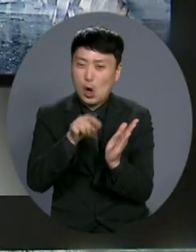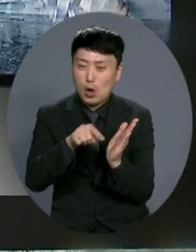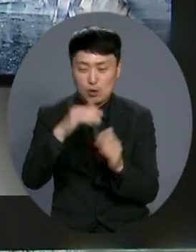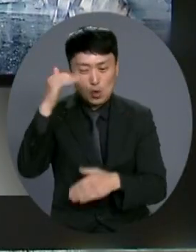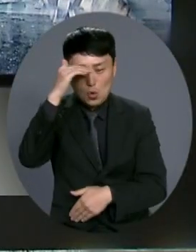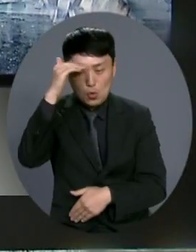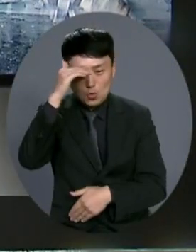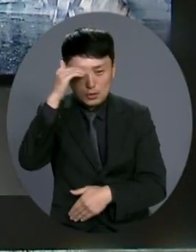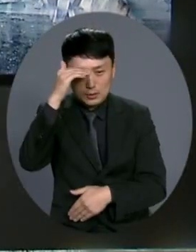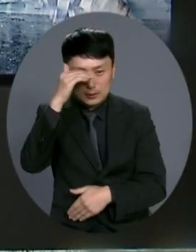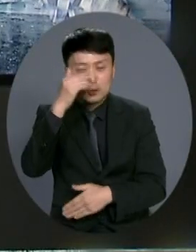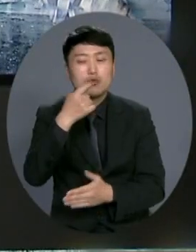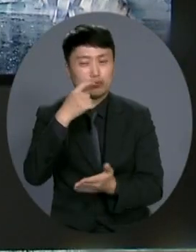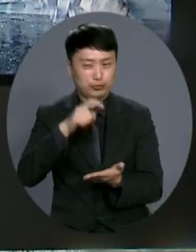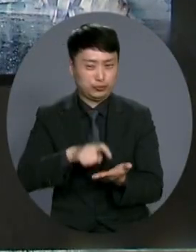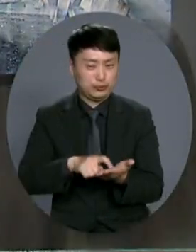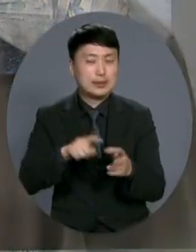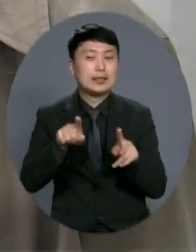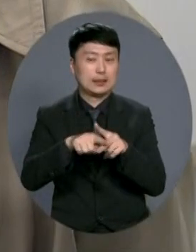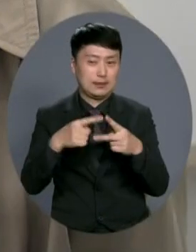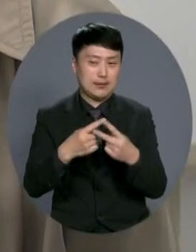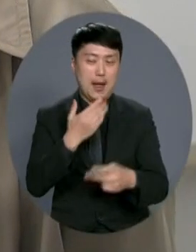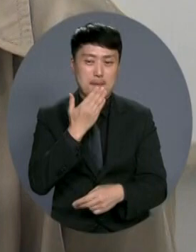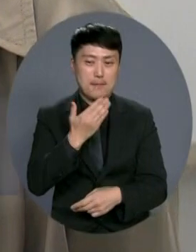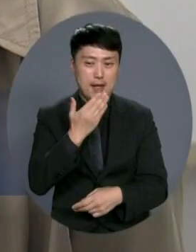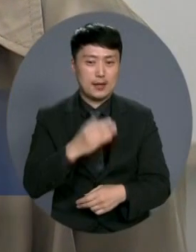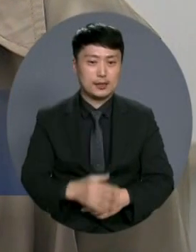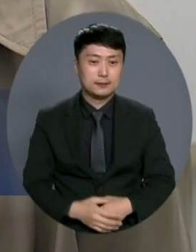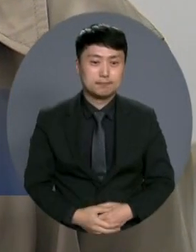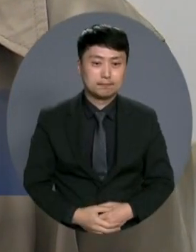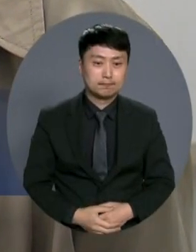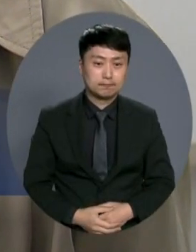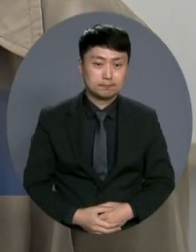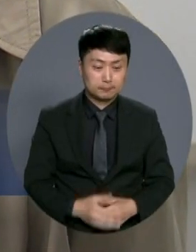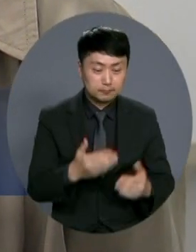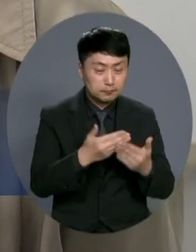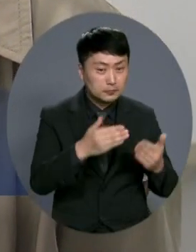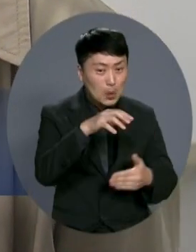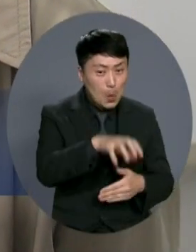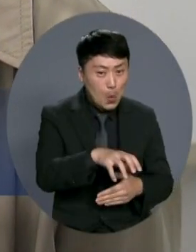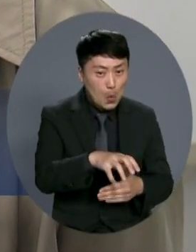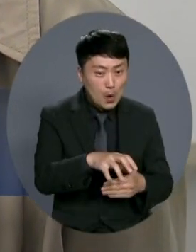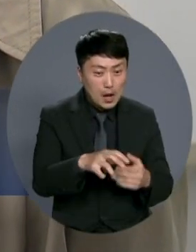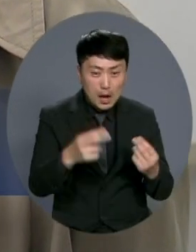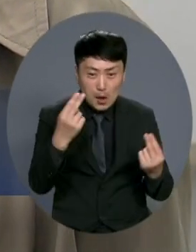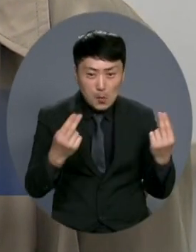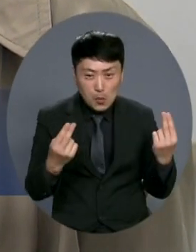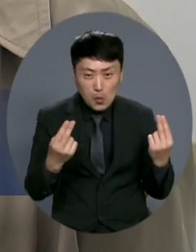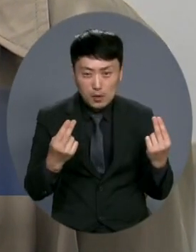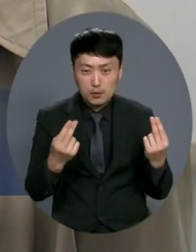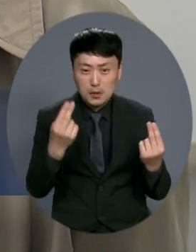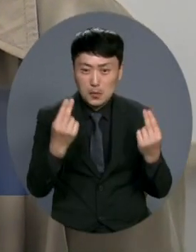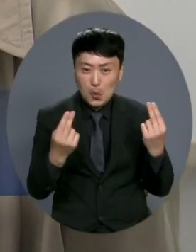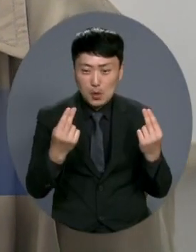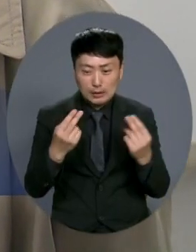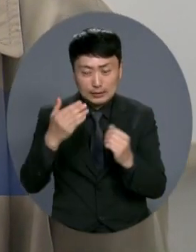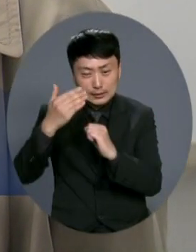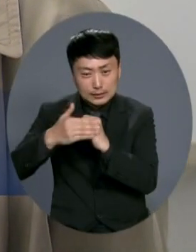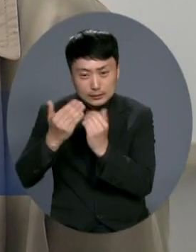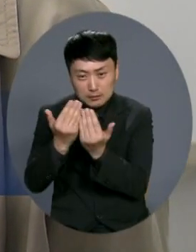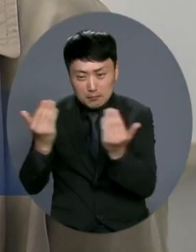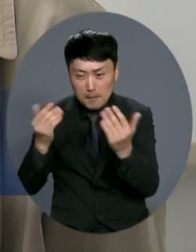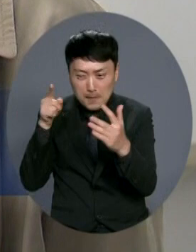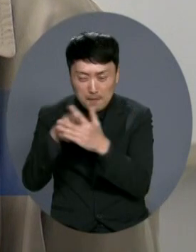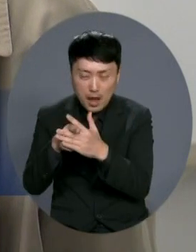관람의 편안함을 줍니다. 기존 미술관에 있는 사진들과는 다르게 딱 봤을 때 첫눈에 이제 바로 주제를 이해할 수 있는 그런 사진들이